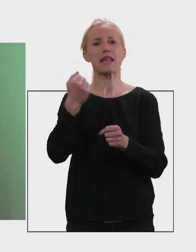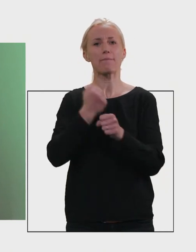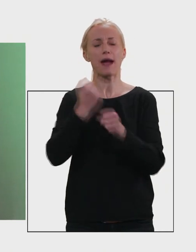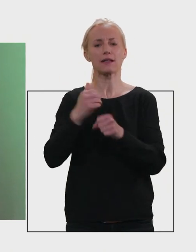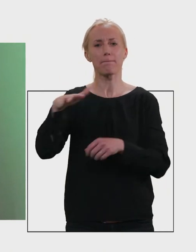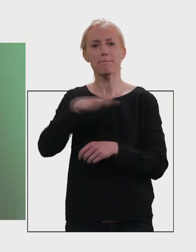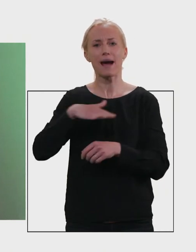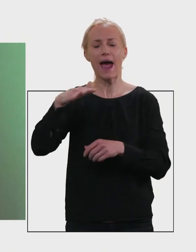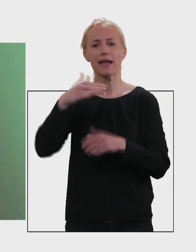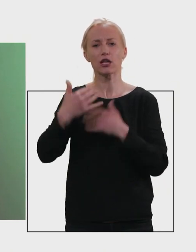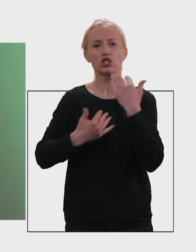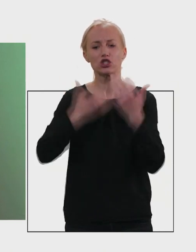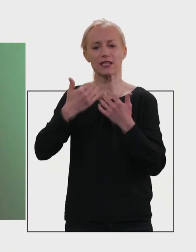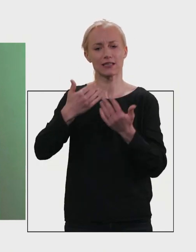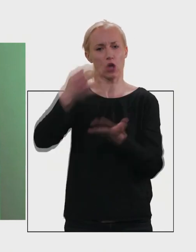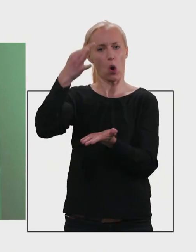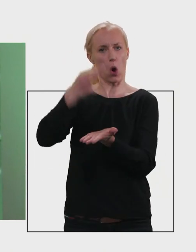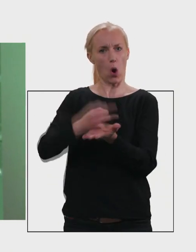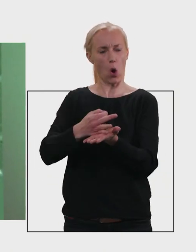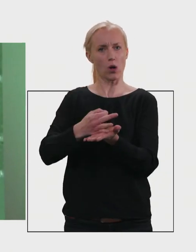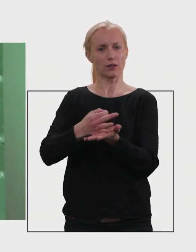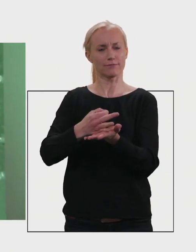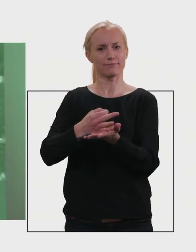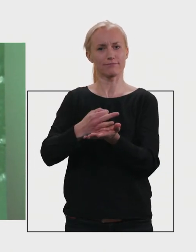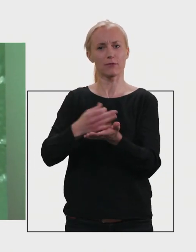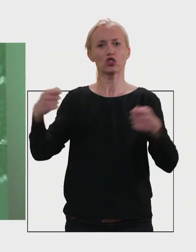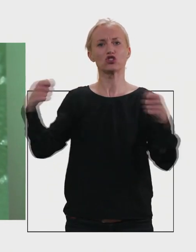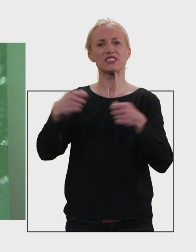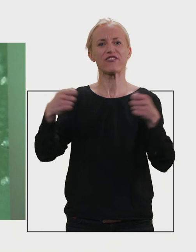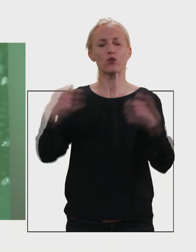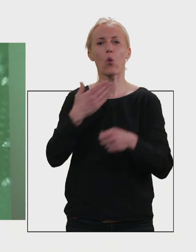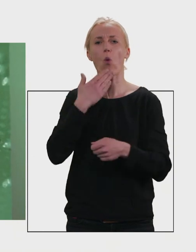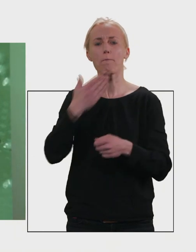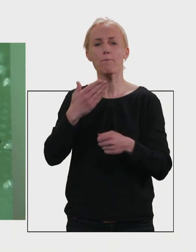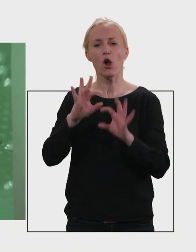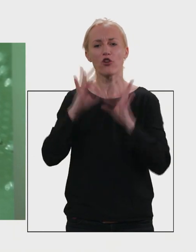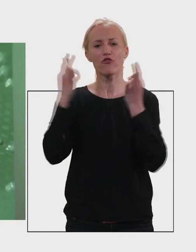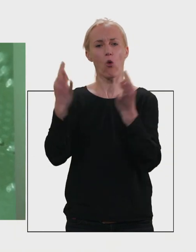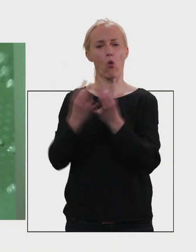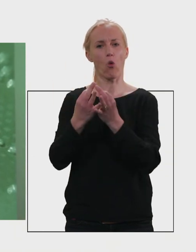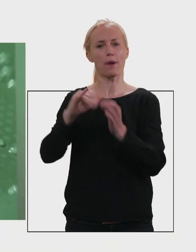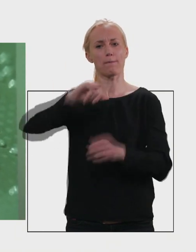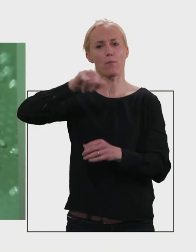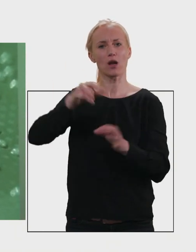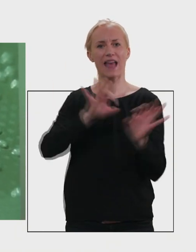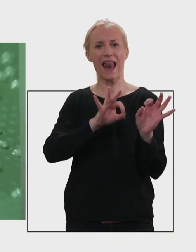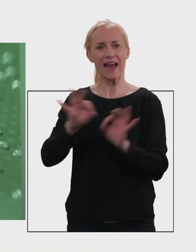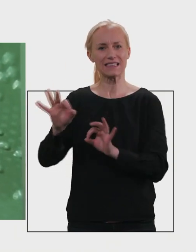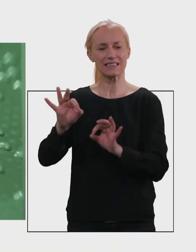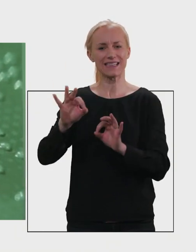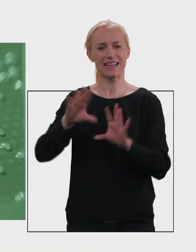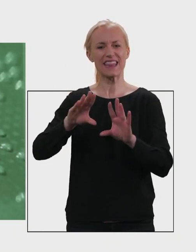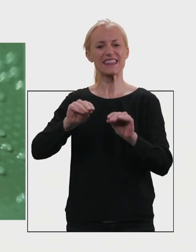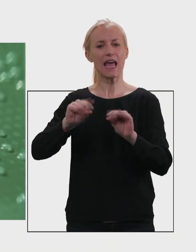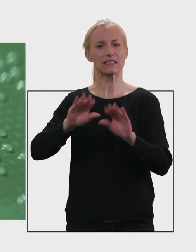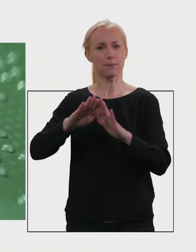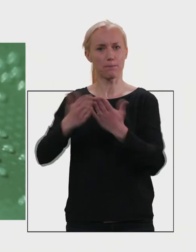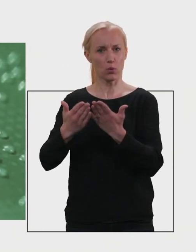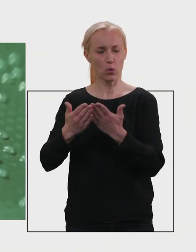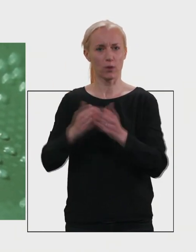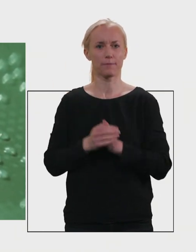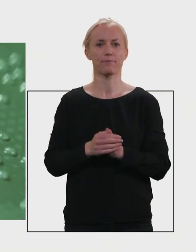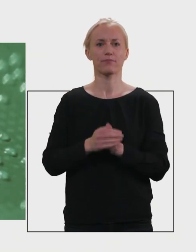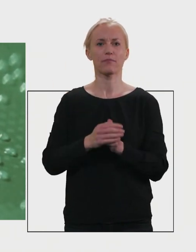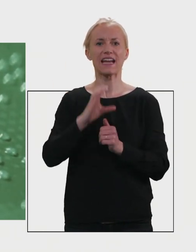Bereichs Geschichte des Ortes der Stiftung Humboldt-Forum und Projektleiterin des TAS-Buchs. Wir haben Christine